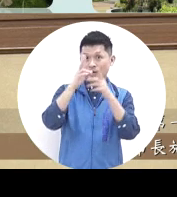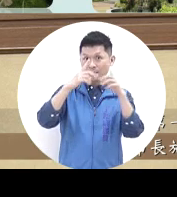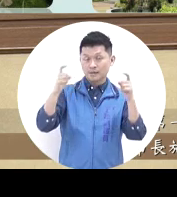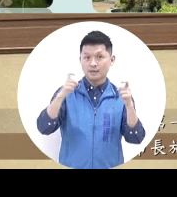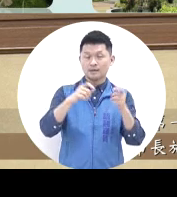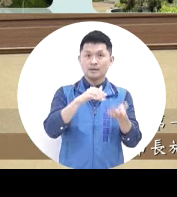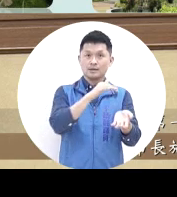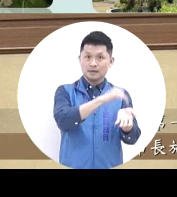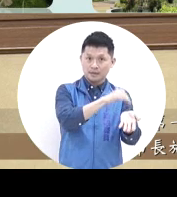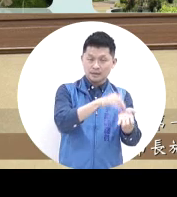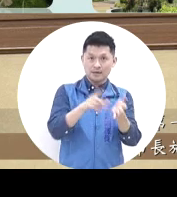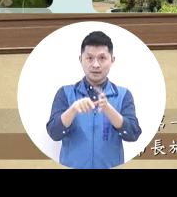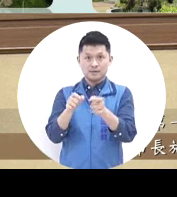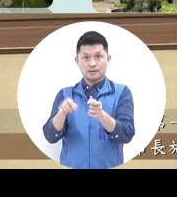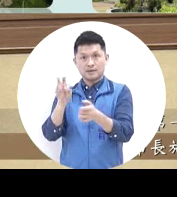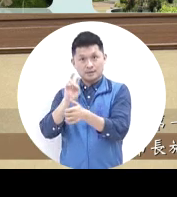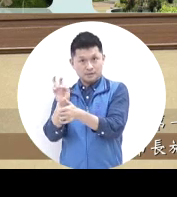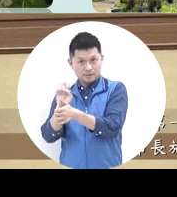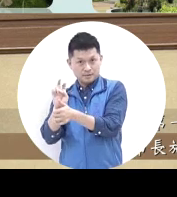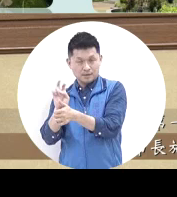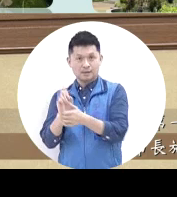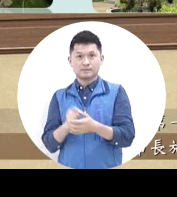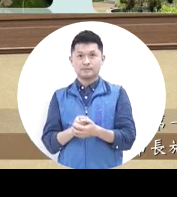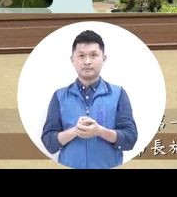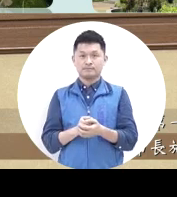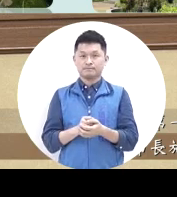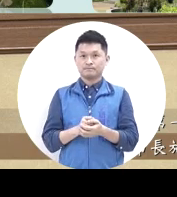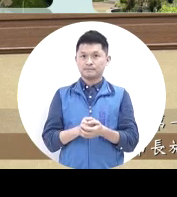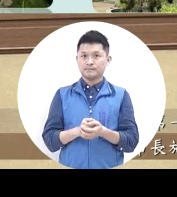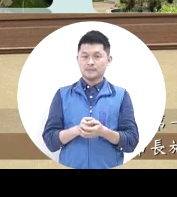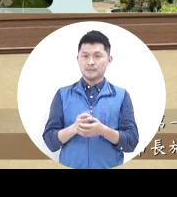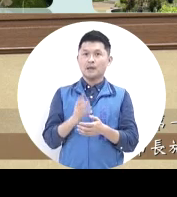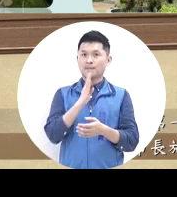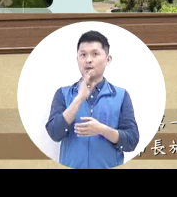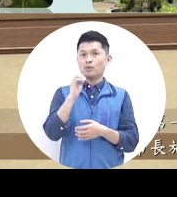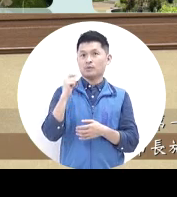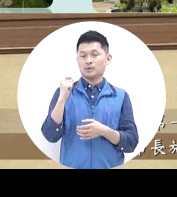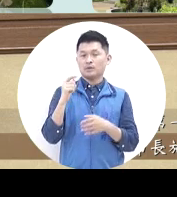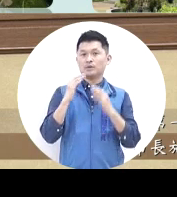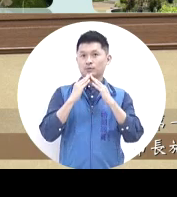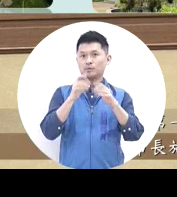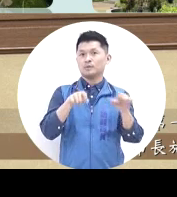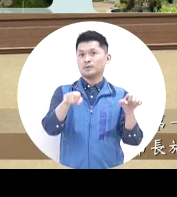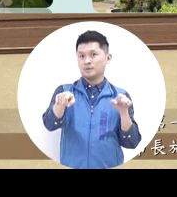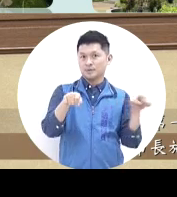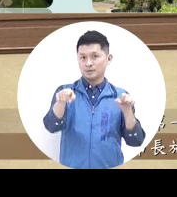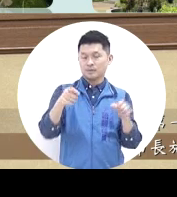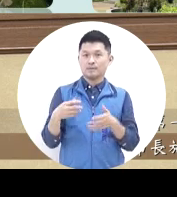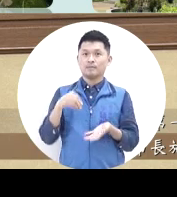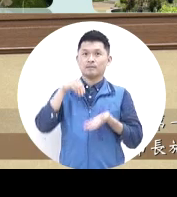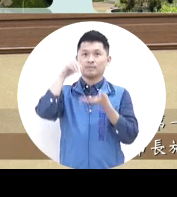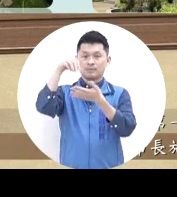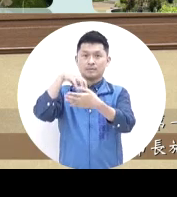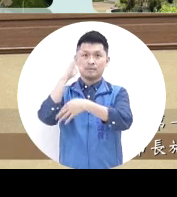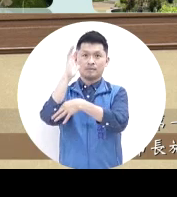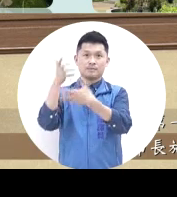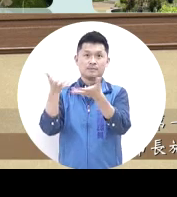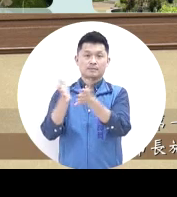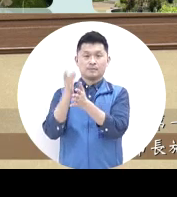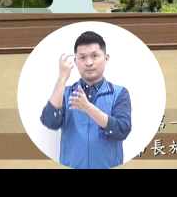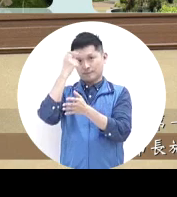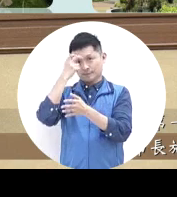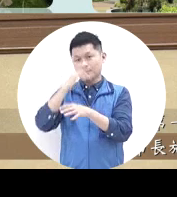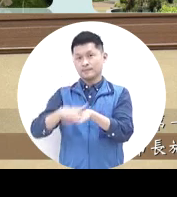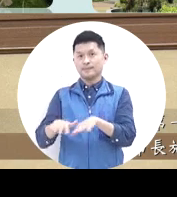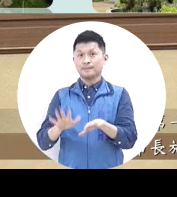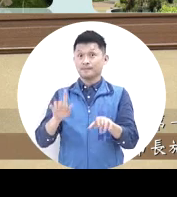跟生活，在碧华国中这一块将采 BOT 都市计划送到内政部审议，预计希望能够